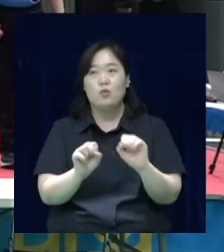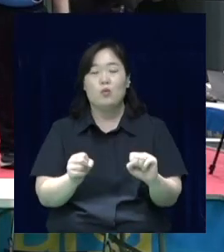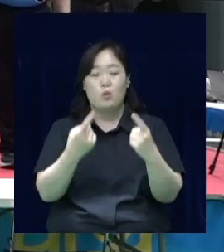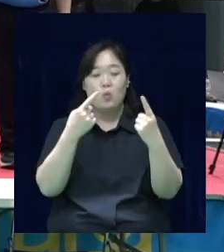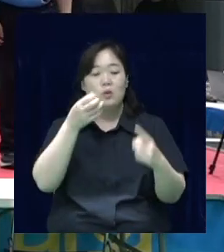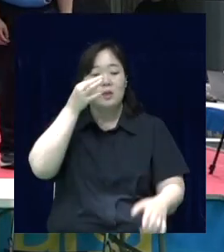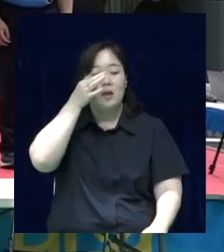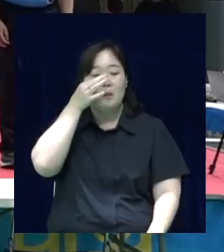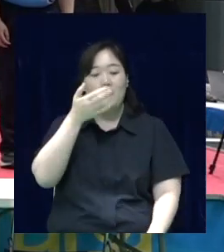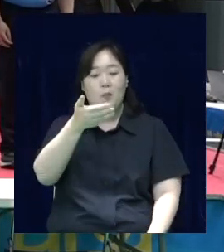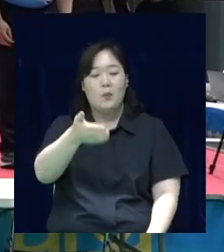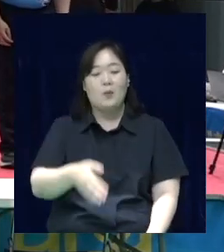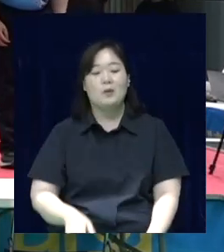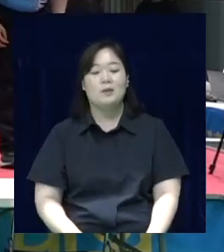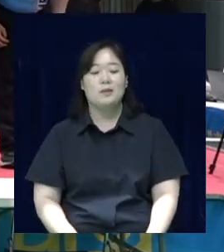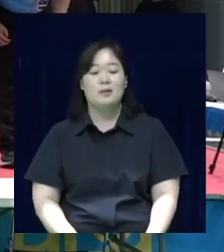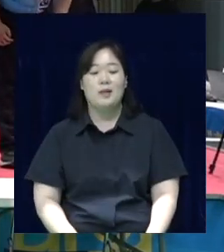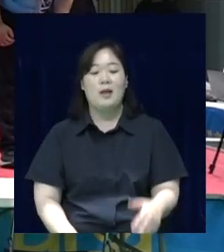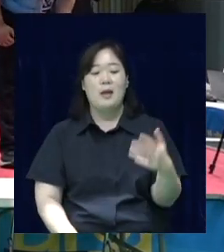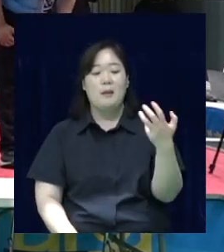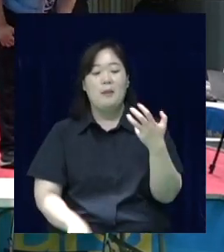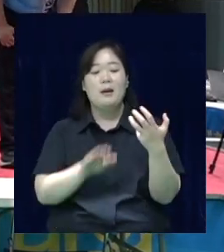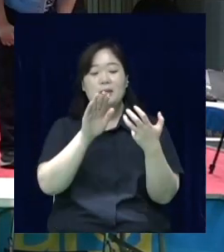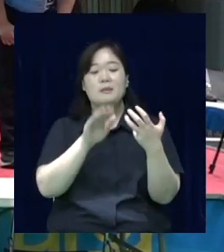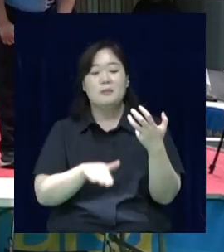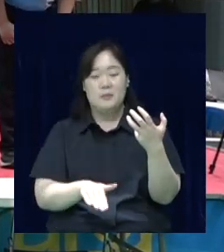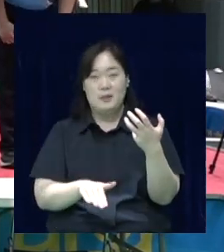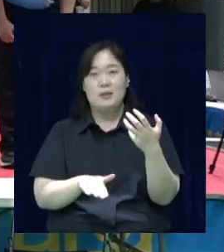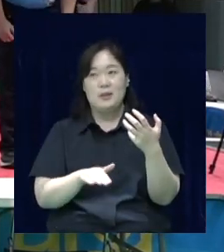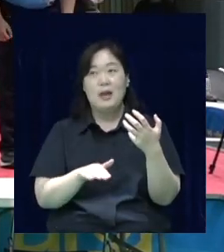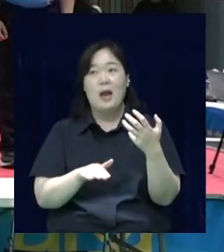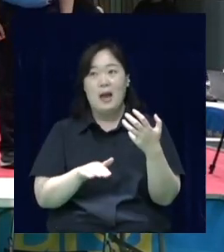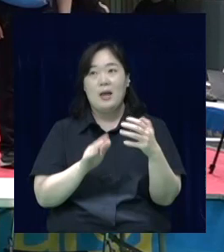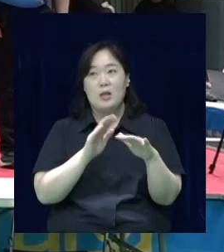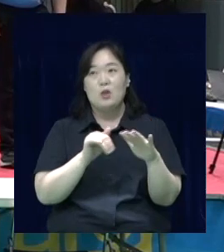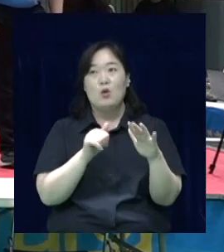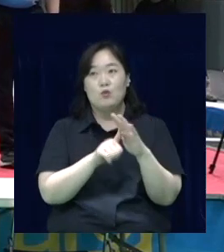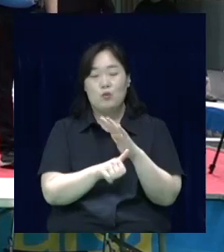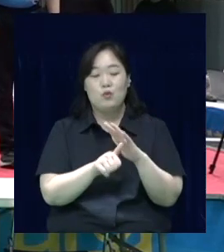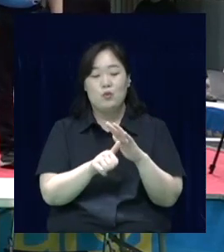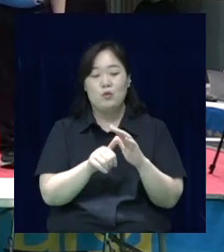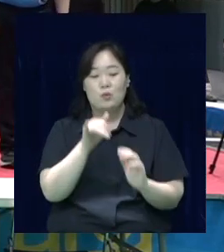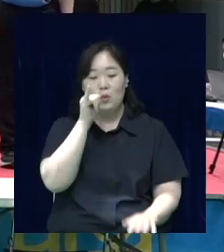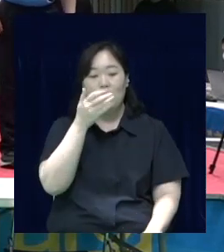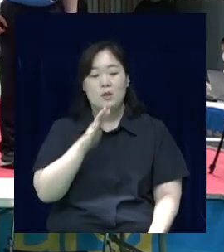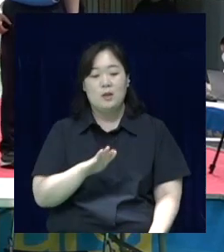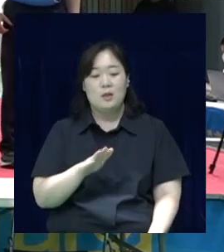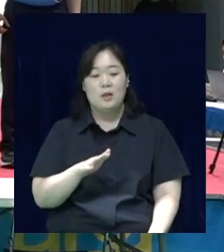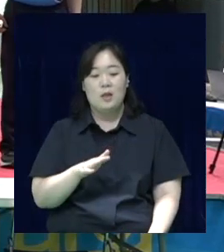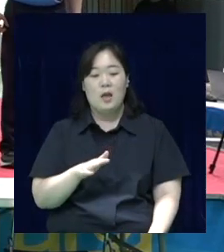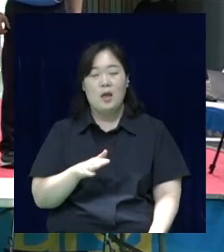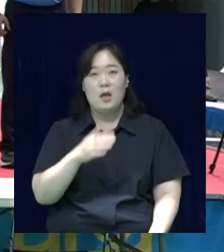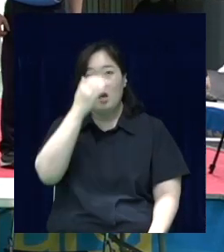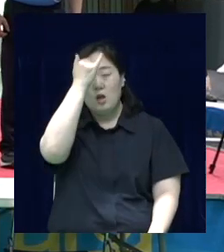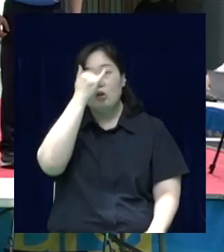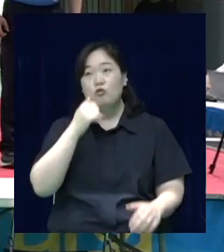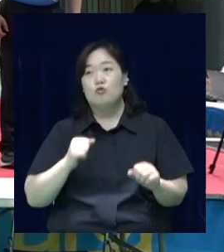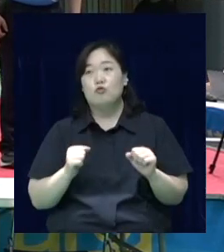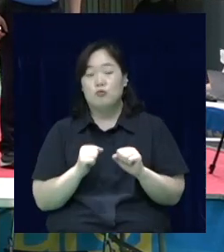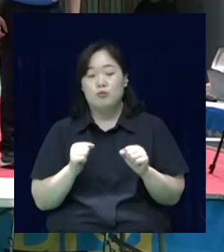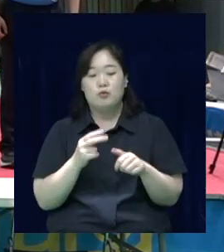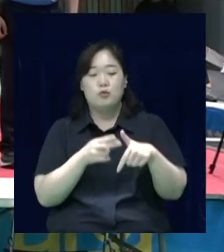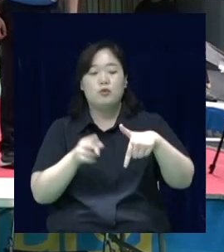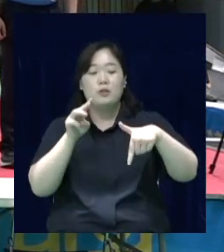있는데요. 80kg 이하 체급의 선수들 일단은 좀 짚어드리자면은 충북 소속의 이재관 그리고 인천